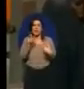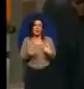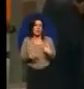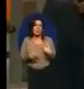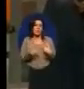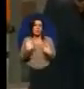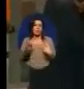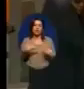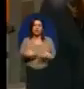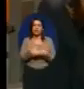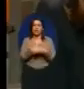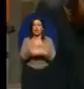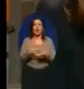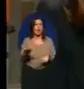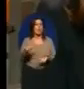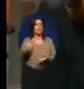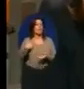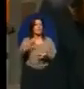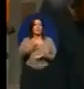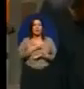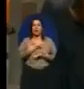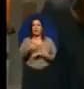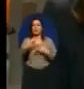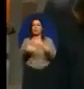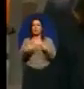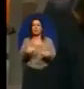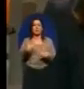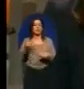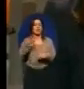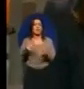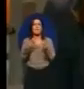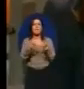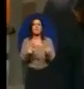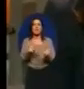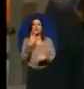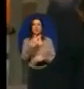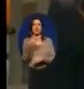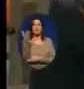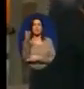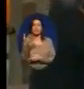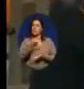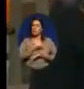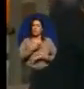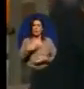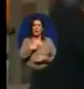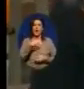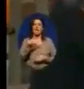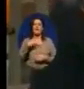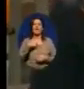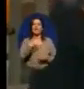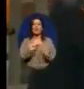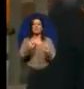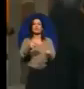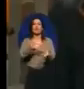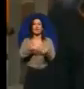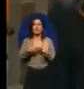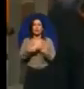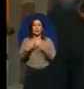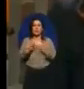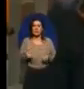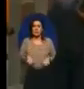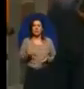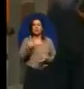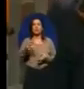פשרה טריטוריאלית, מתווה קלינטון מקובל עליי, פתרון שתי המדינות מקובל עליי, אבל אני לא מגישה תוכניות דמיוניות שבהן יש כבר